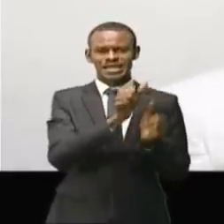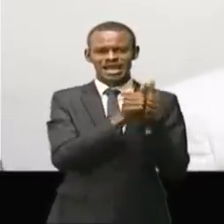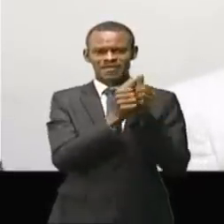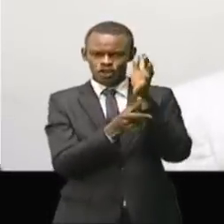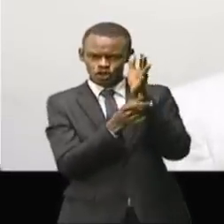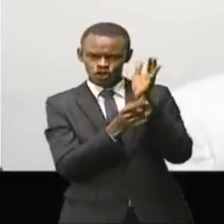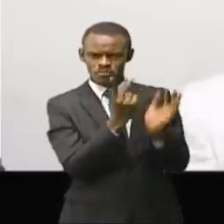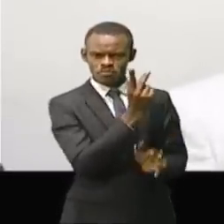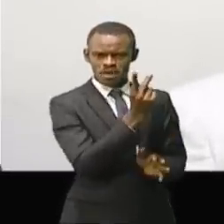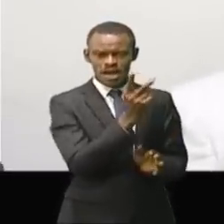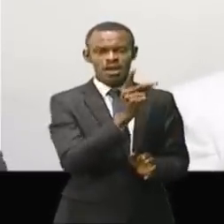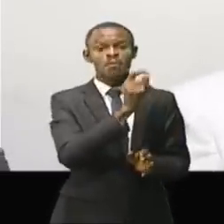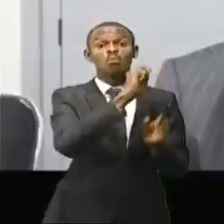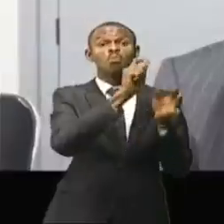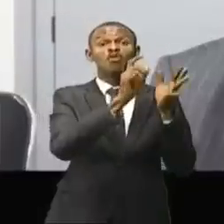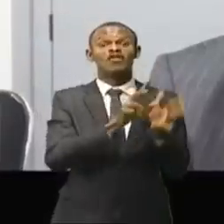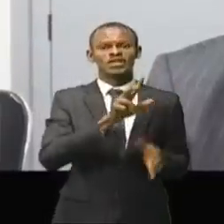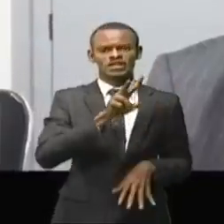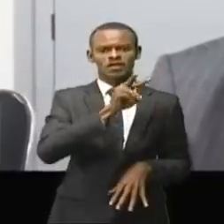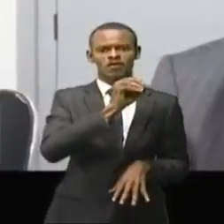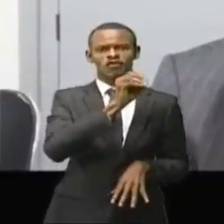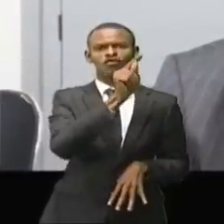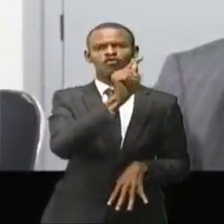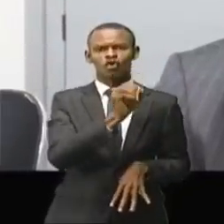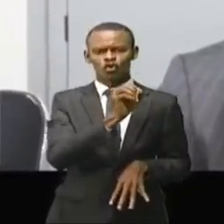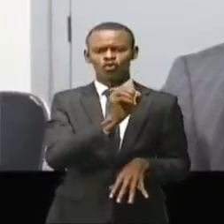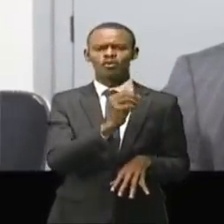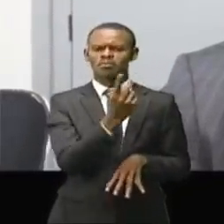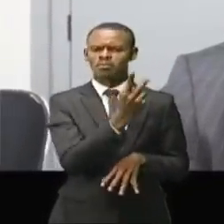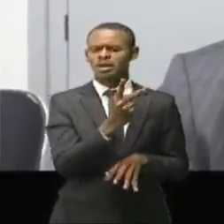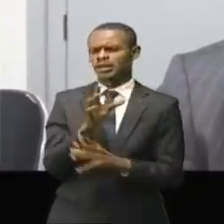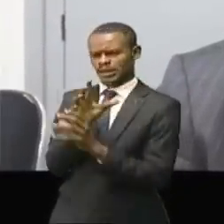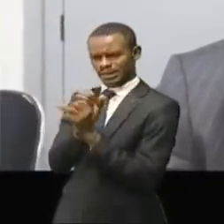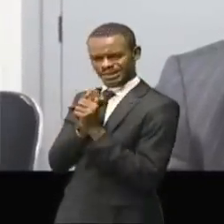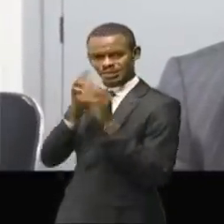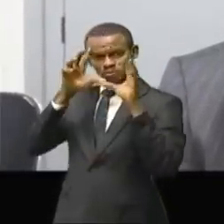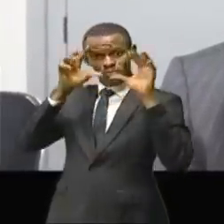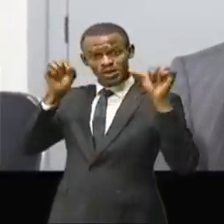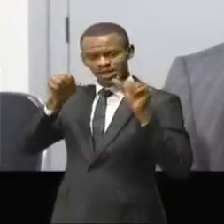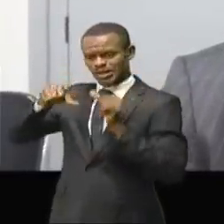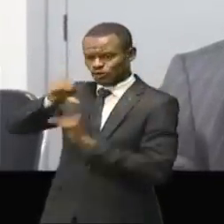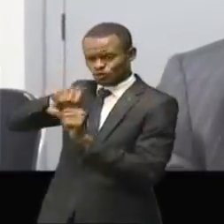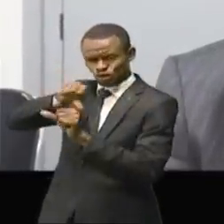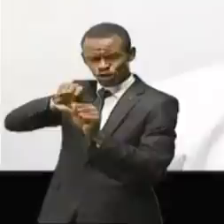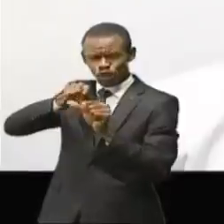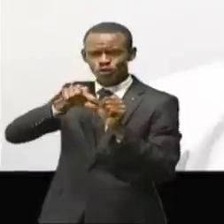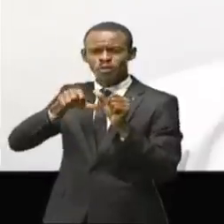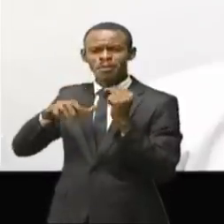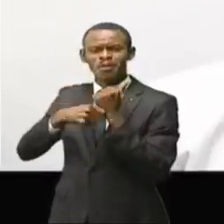voto a reçu le président de la mital des anciens de listing hi-facique Jeanjean samba qui est venu